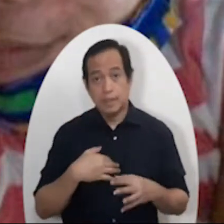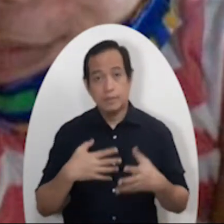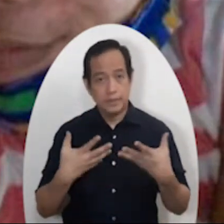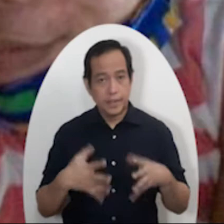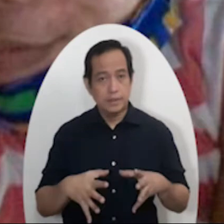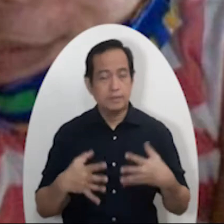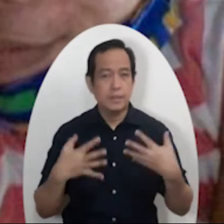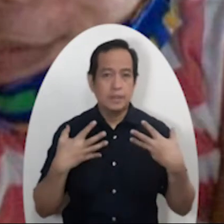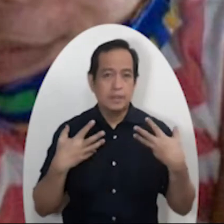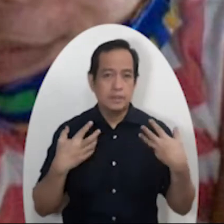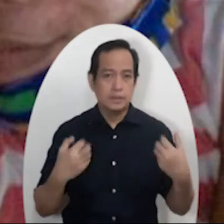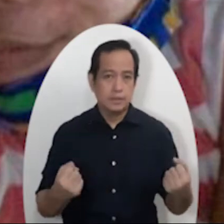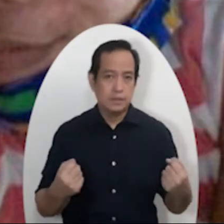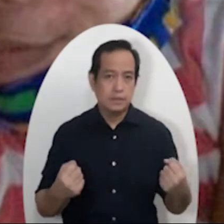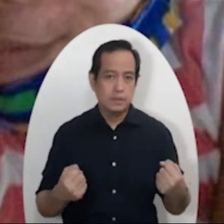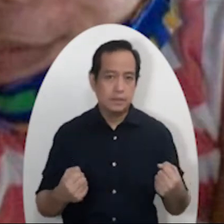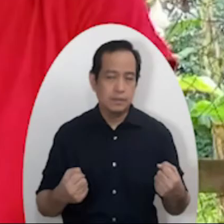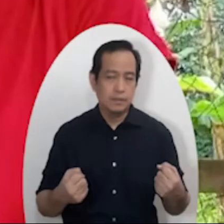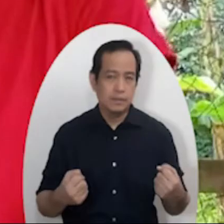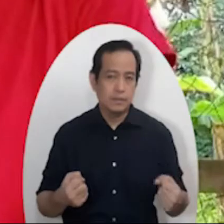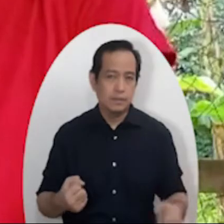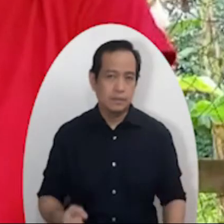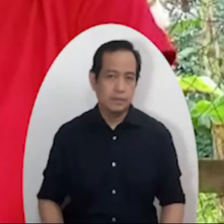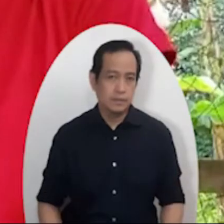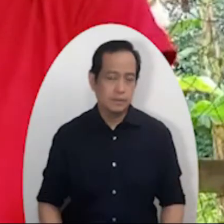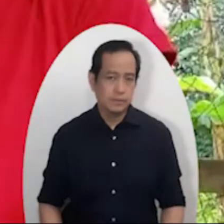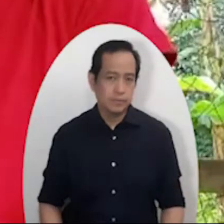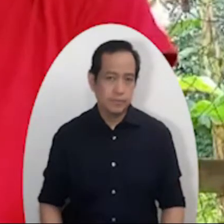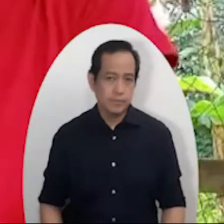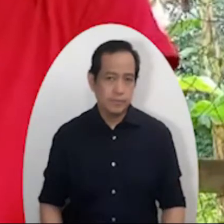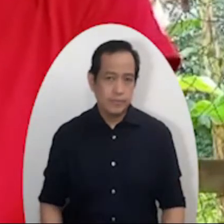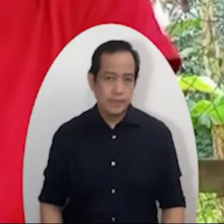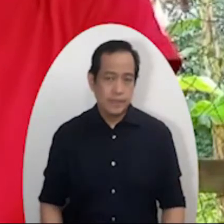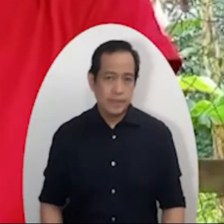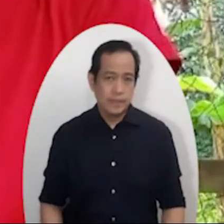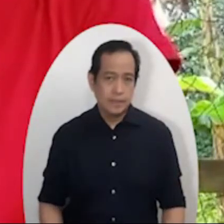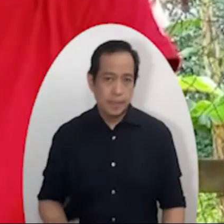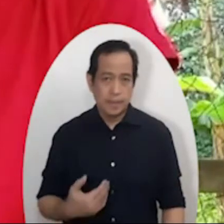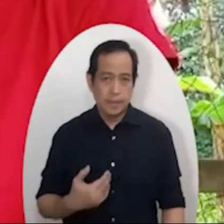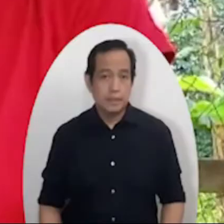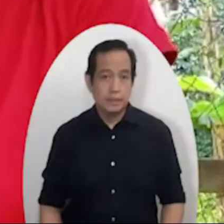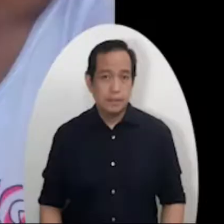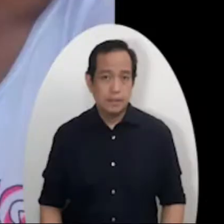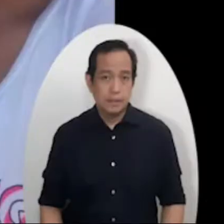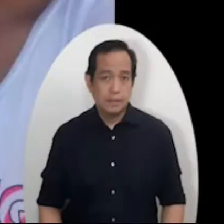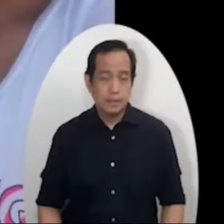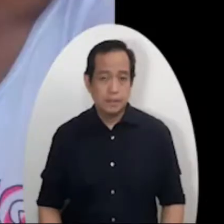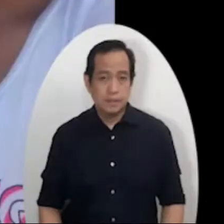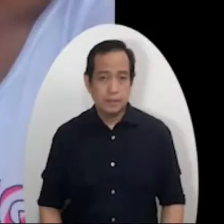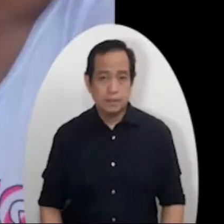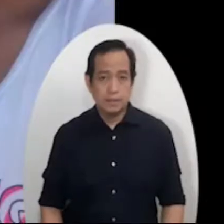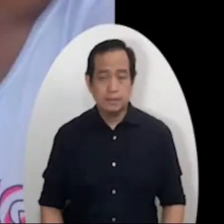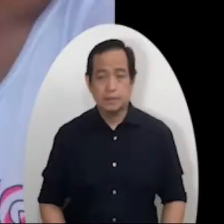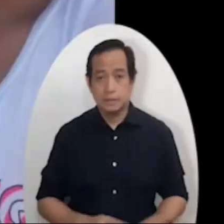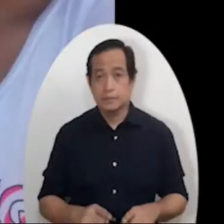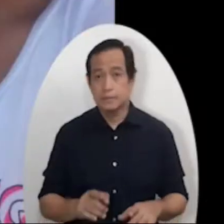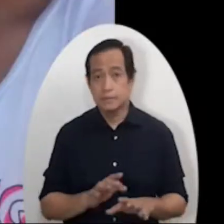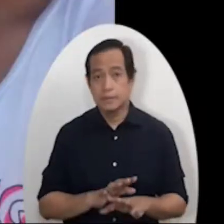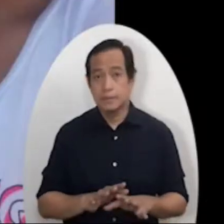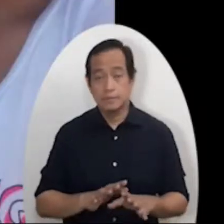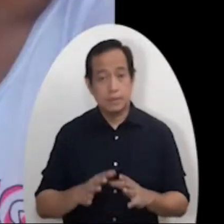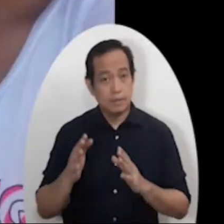kalagayan sa buhay. Magandang araw sa inyo, ito po si Orly Mercado. Samahan natin ang ating mga kapwa na tunghayan ang yugto